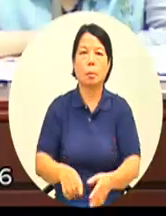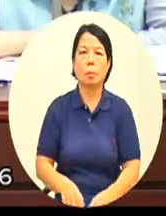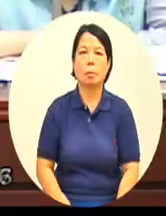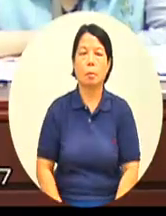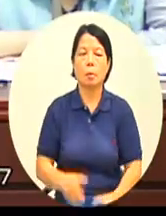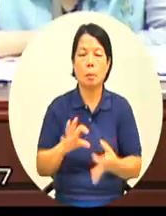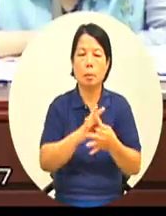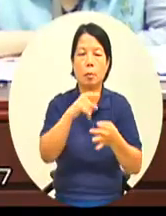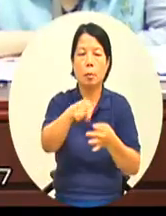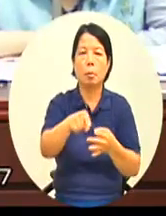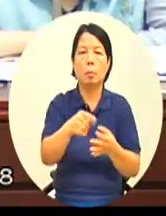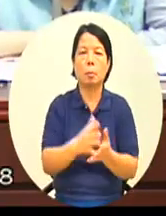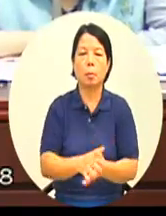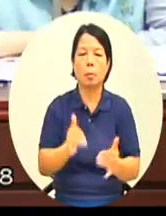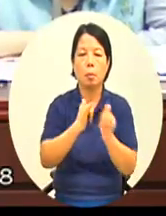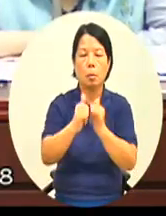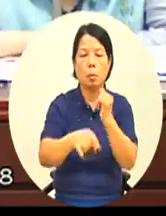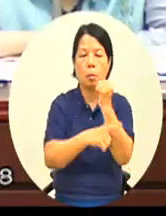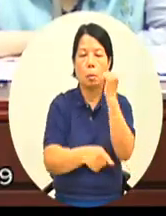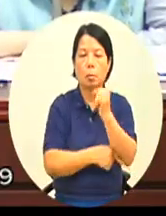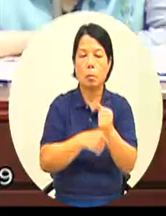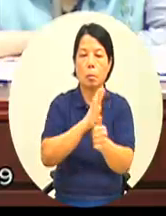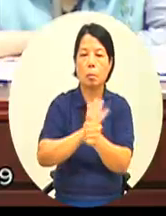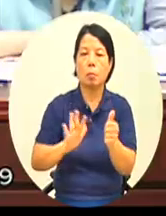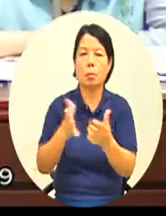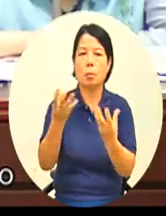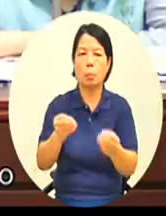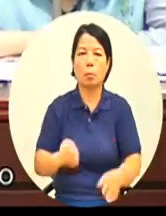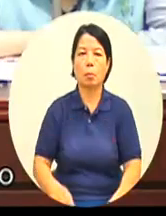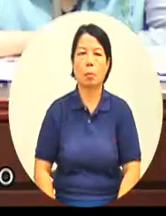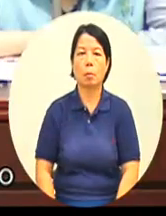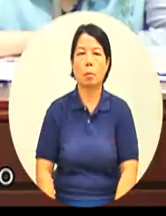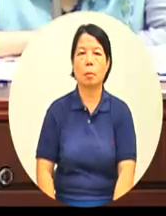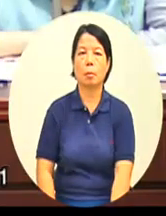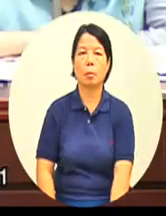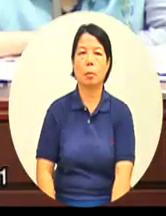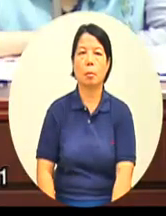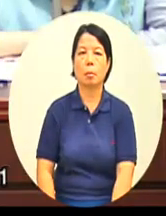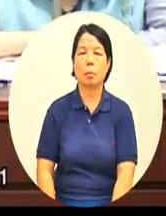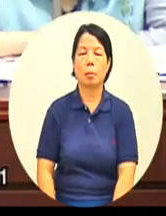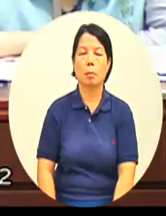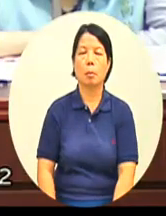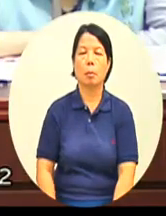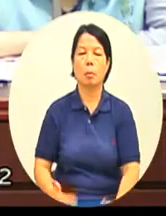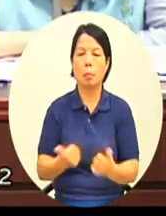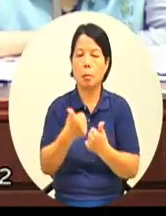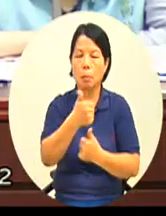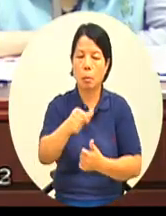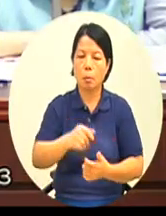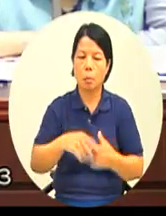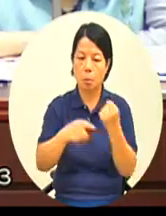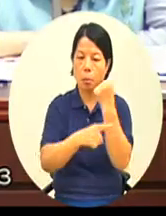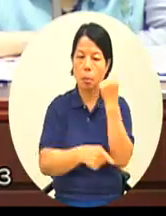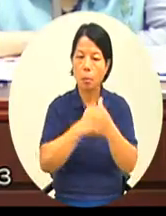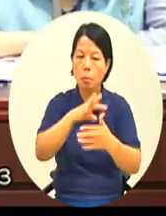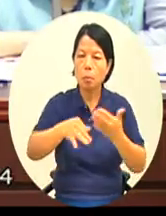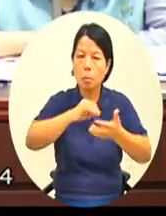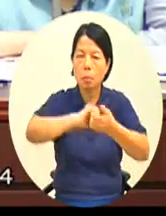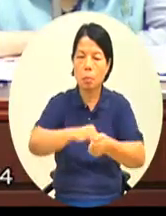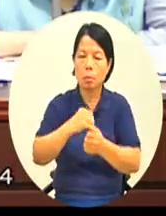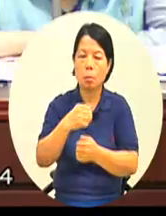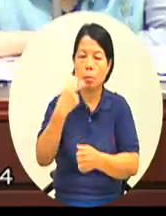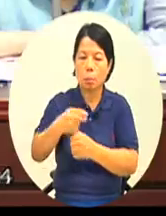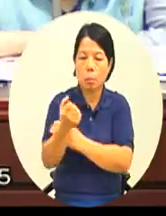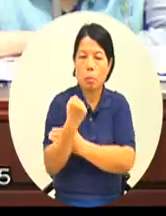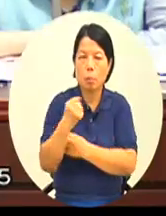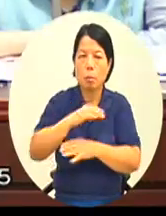没有牵涉到民法上的关系。那议员刚刚所提醒的，我们是不是在于这个法令的规定上面在努力？我们